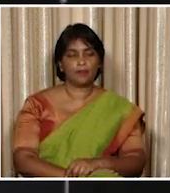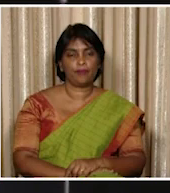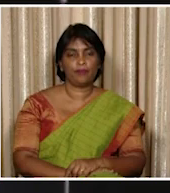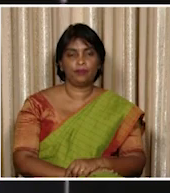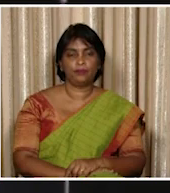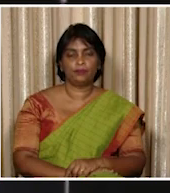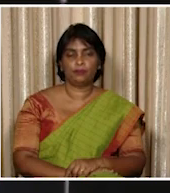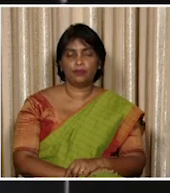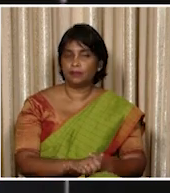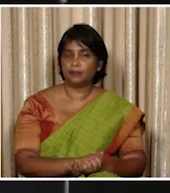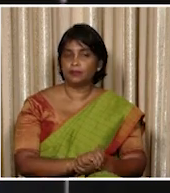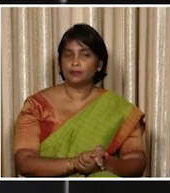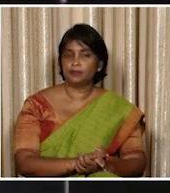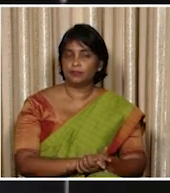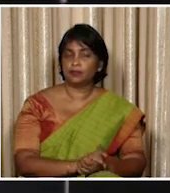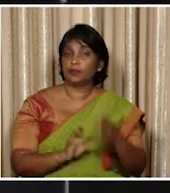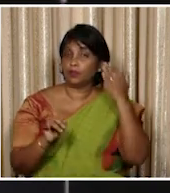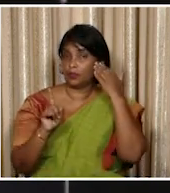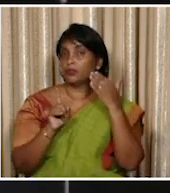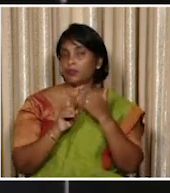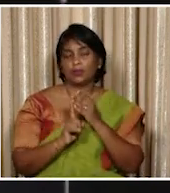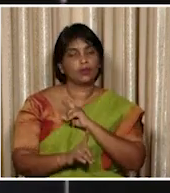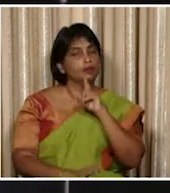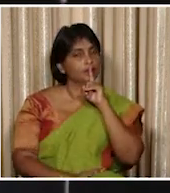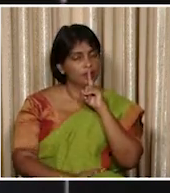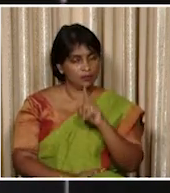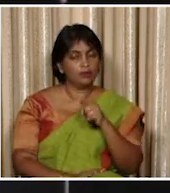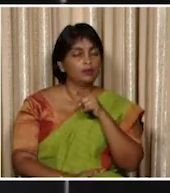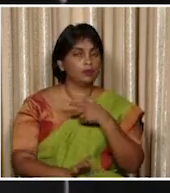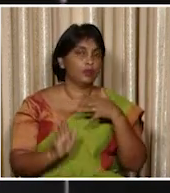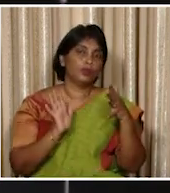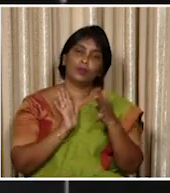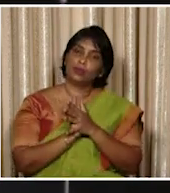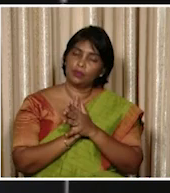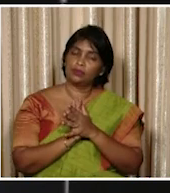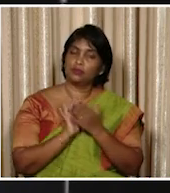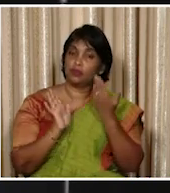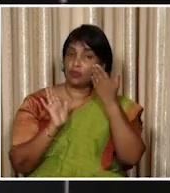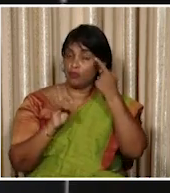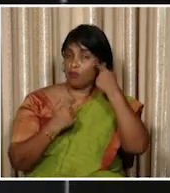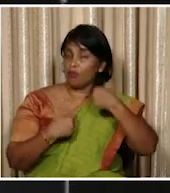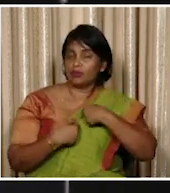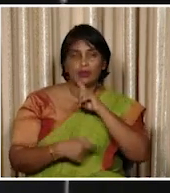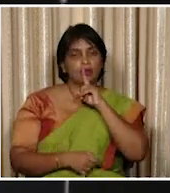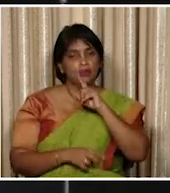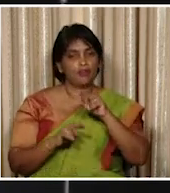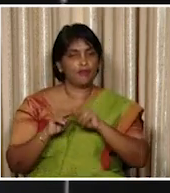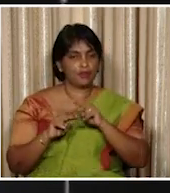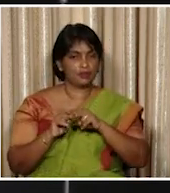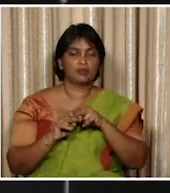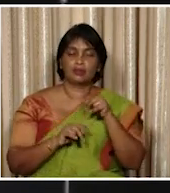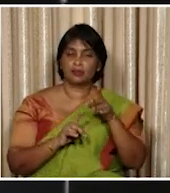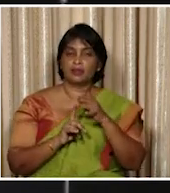ඉතින් ඉතාම ඒ පිළිබඳව සඳහන් කරමින් එතුමත් එක්ක මාව හඳුනුලා දීලා ෆායිස්